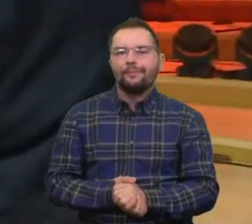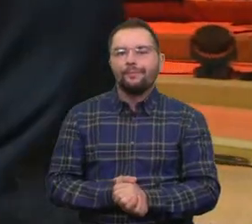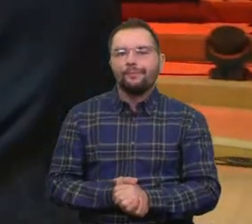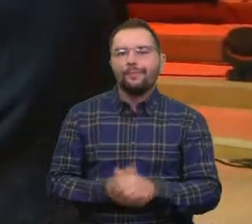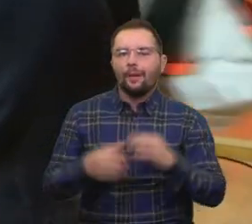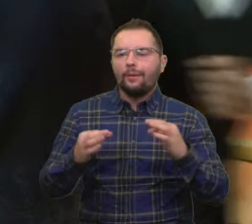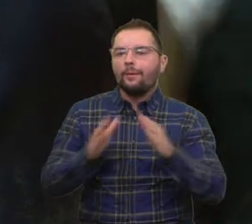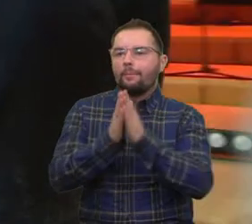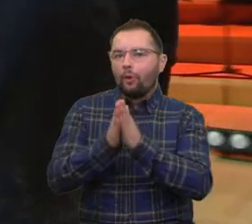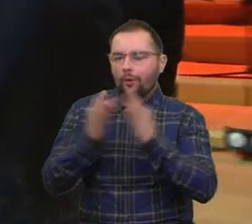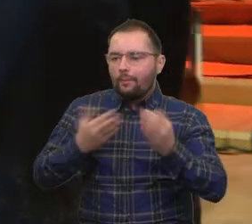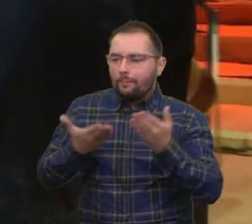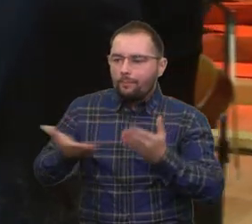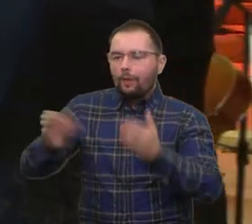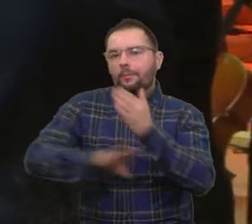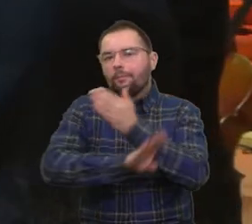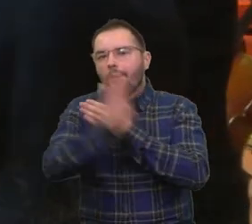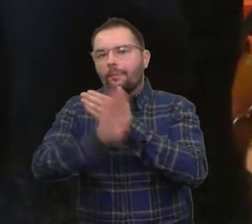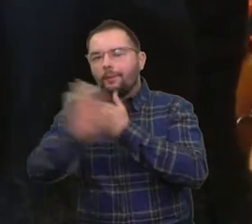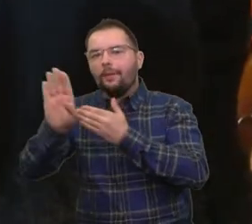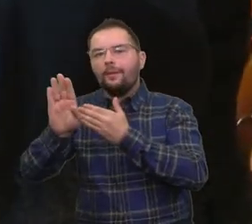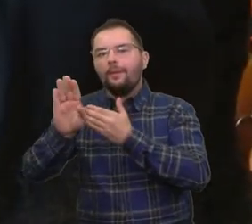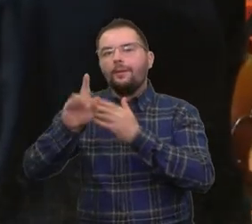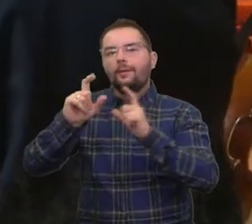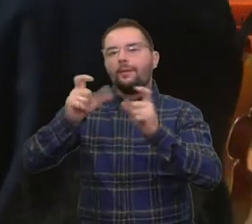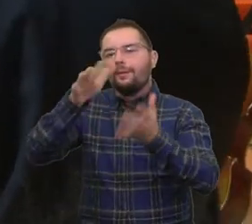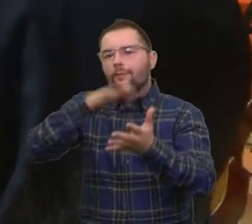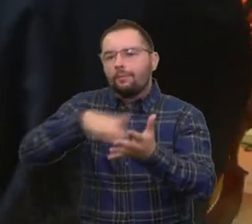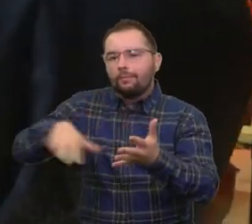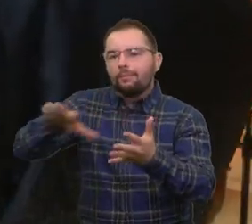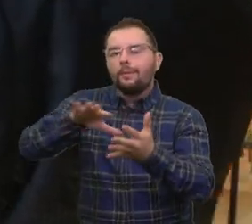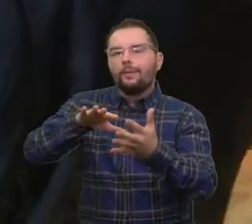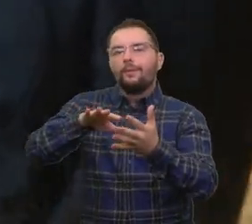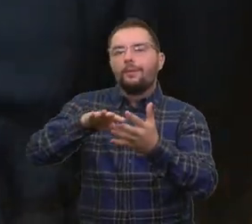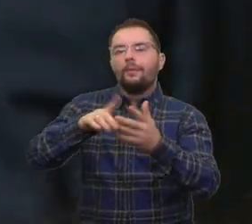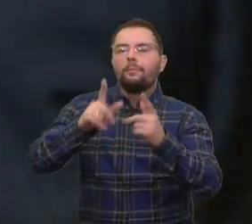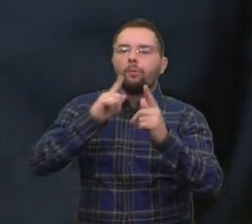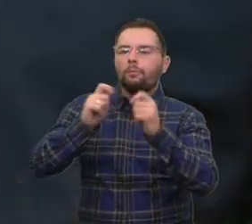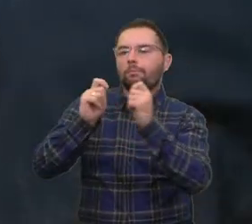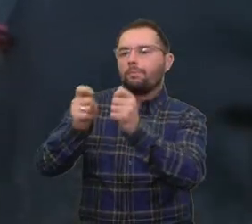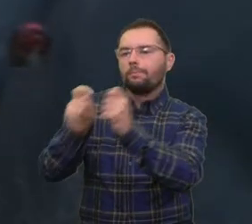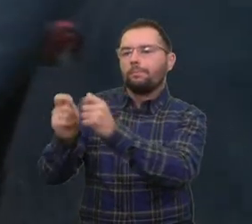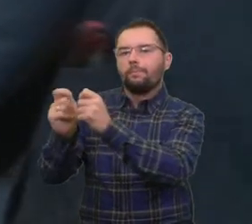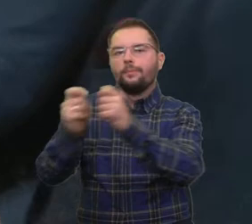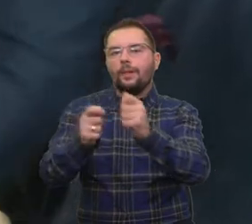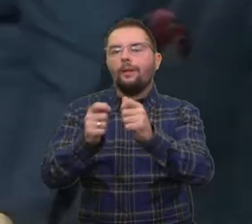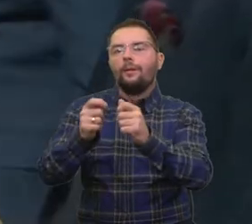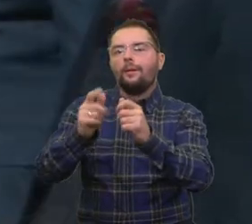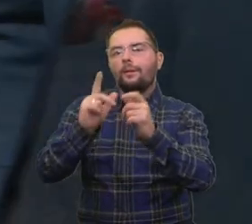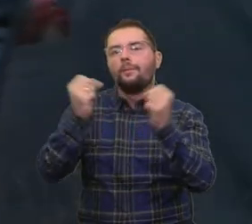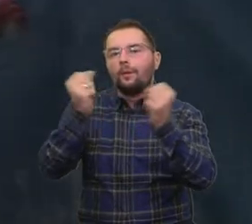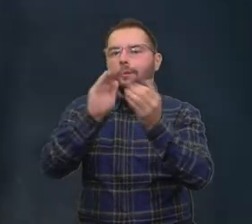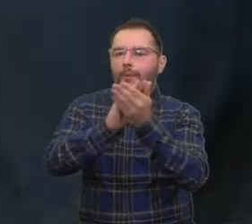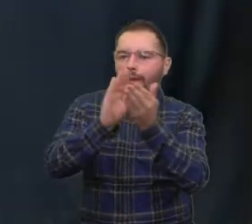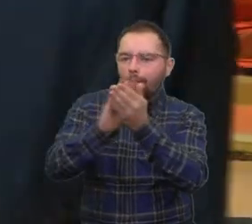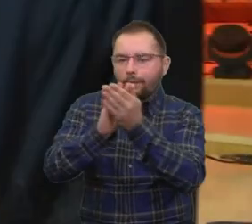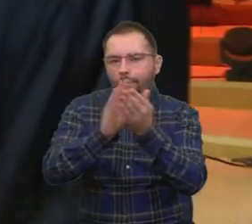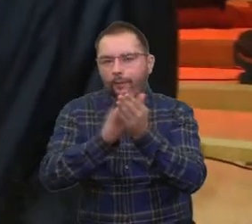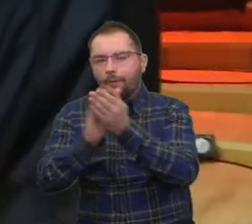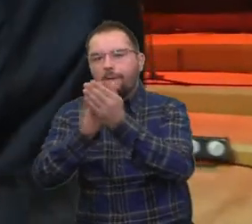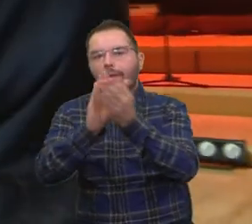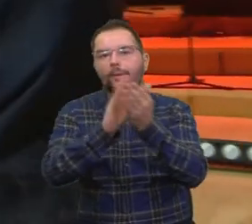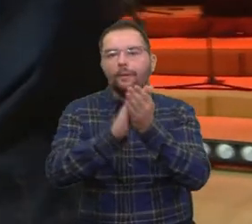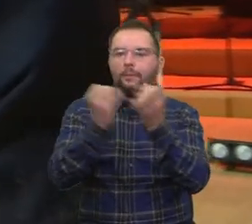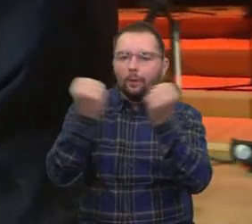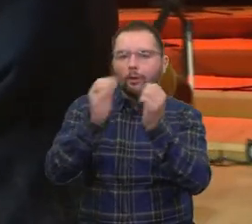To ja poproszę przedstawicieli teraz tutaj pozostałych naszych wspaniałych nagrodzonych. Jesteście tutaj, drodzy Państwo. Prosimy o brawa. No!